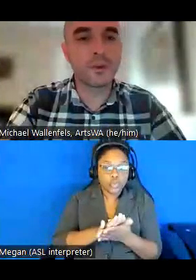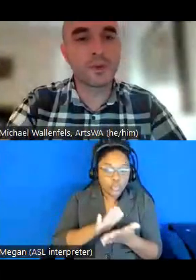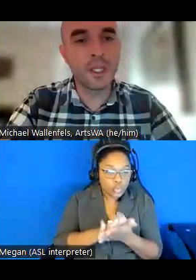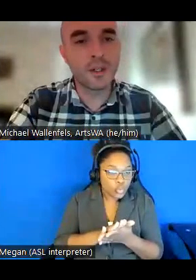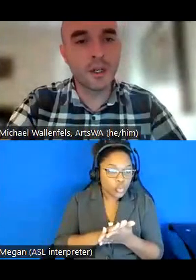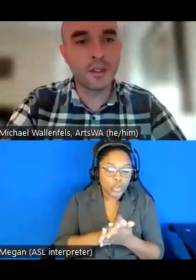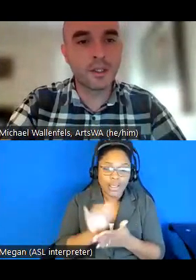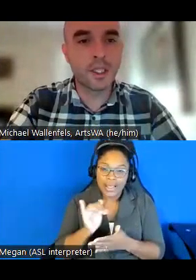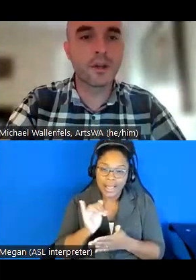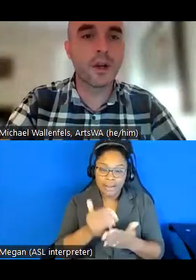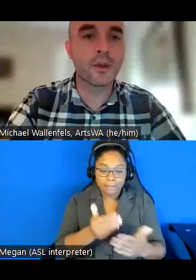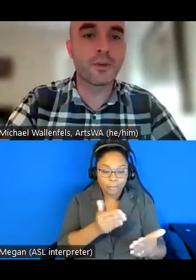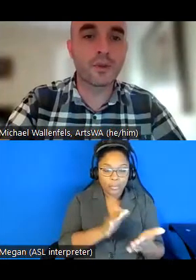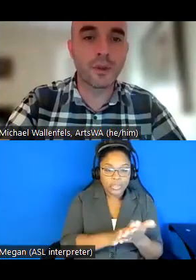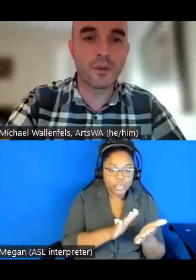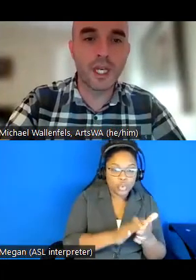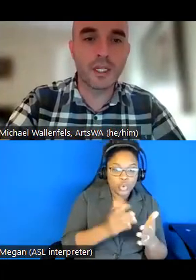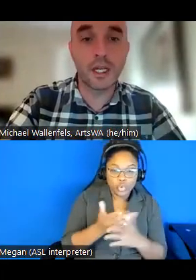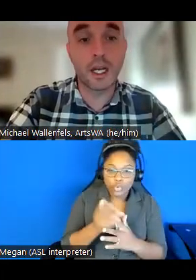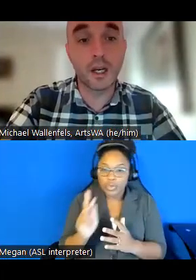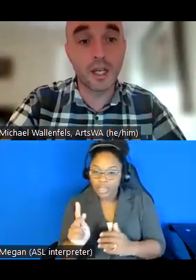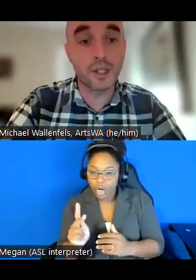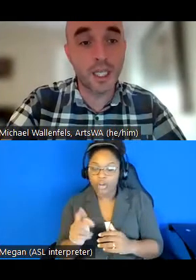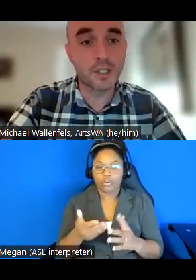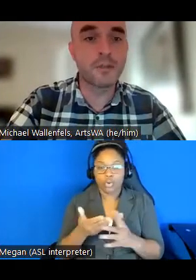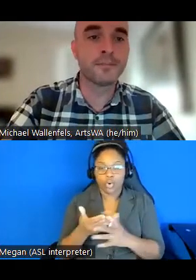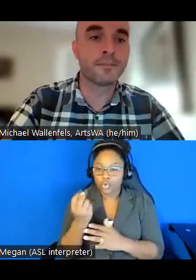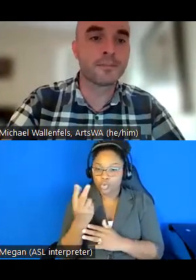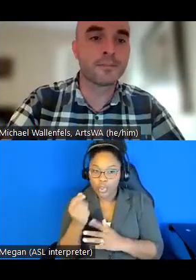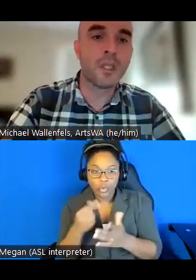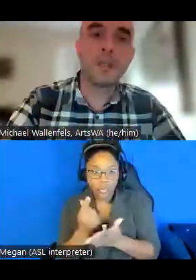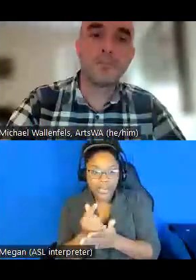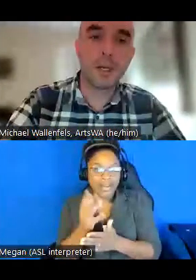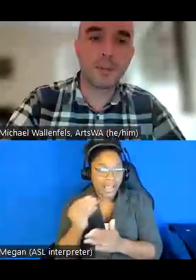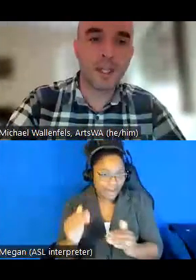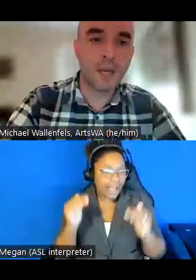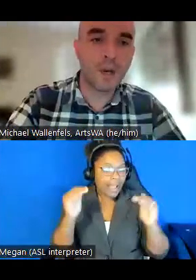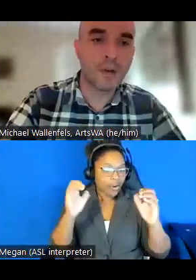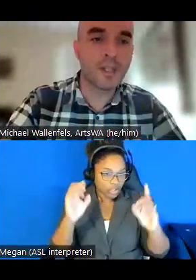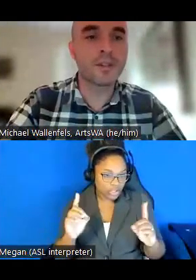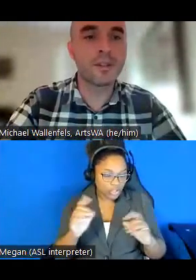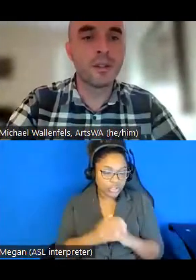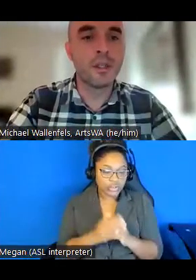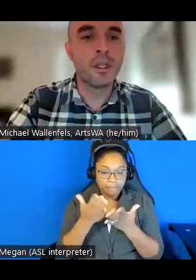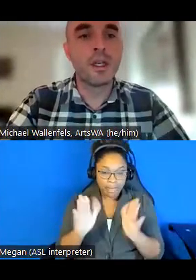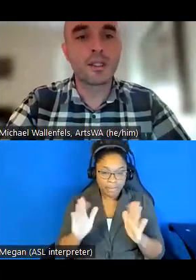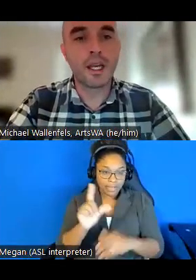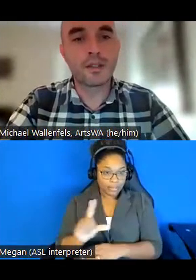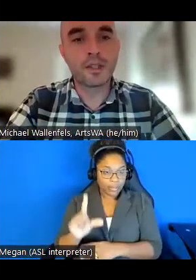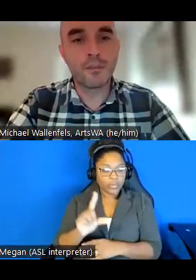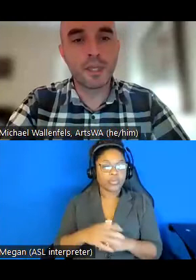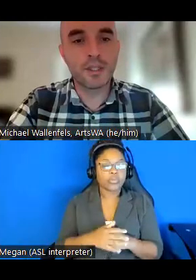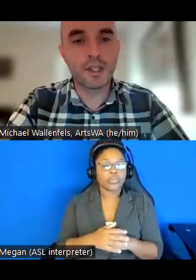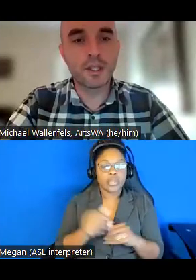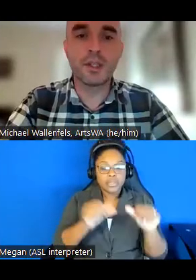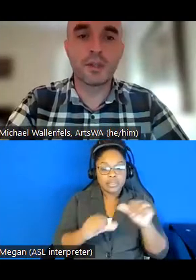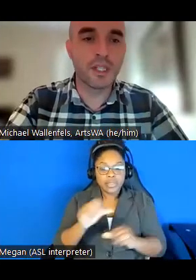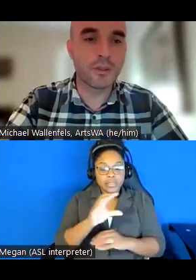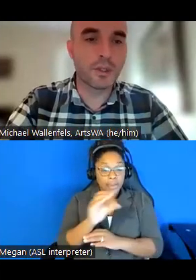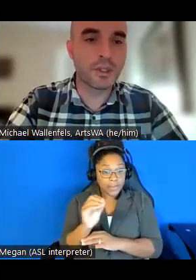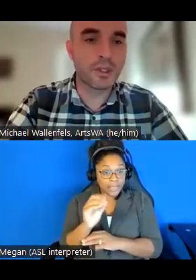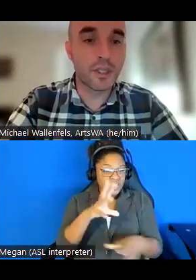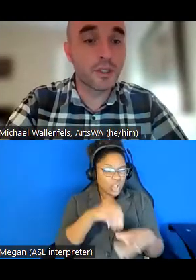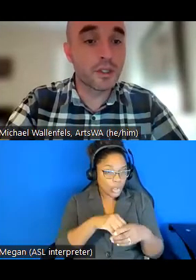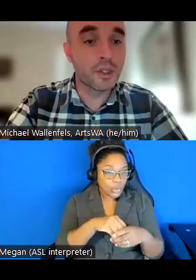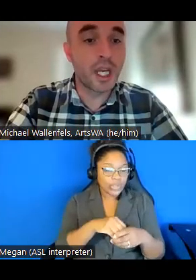그다음에 다국적이나 보육 제공자 레크레이션 등 오락 제외 그다음에 학교 유치원 K-12 고등교육 공공